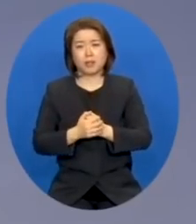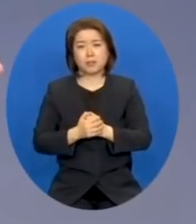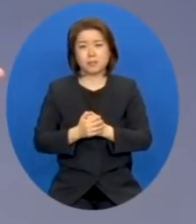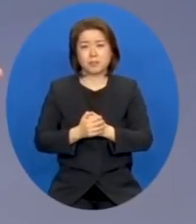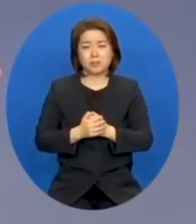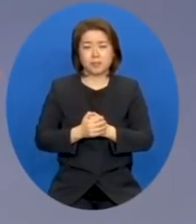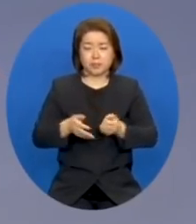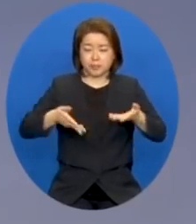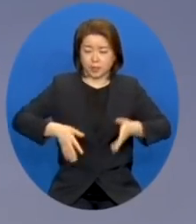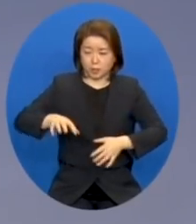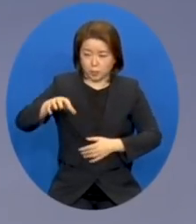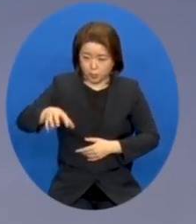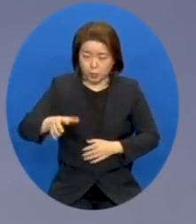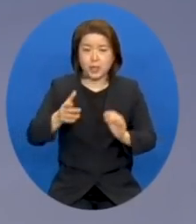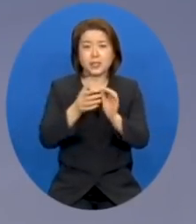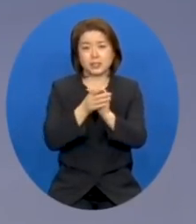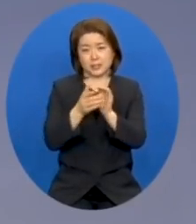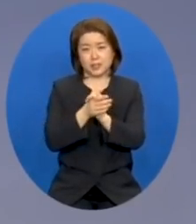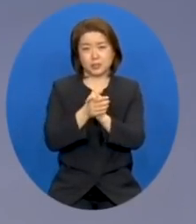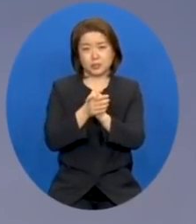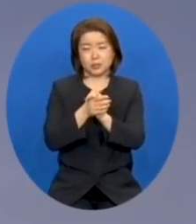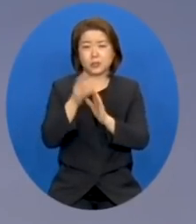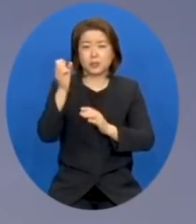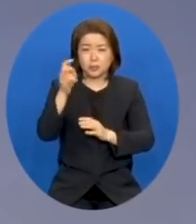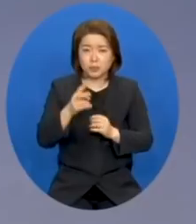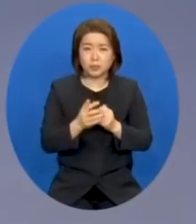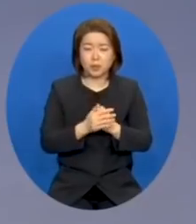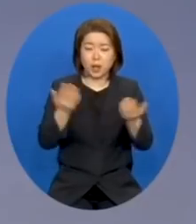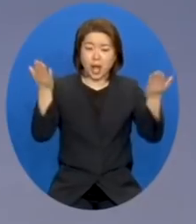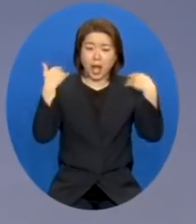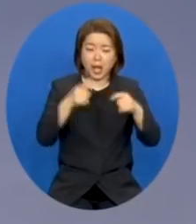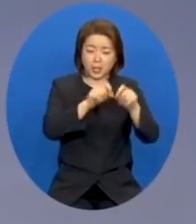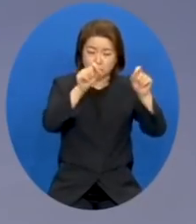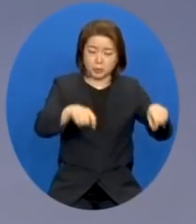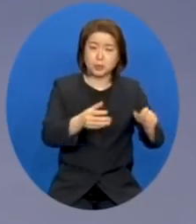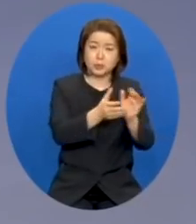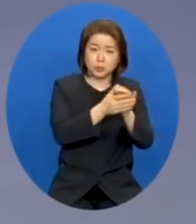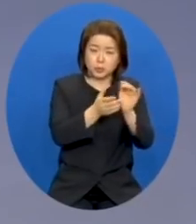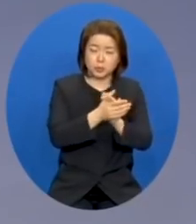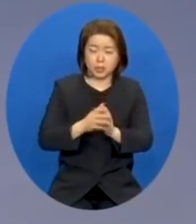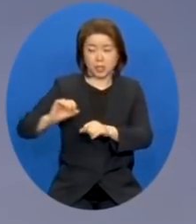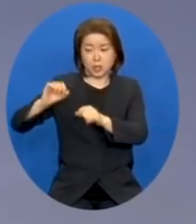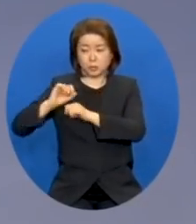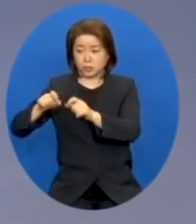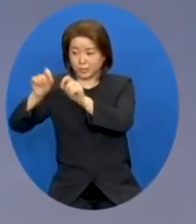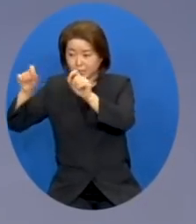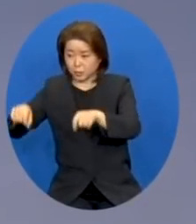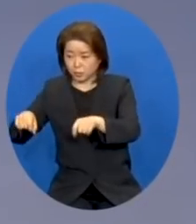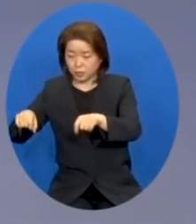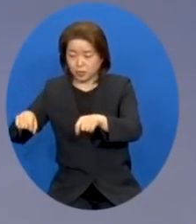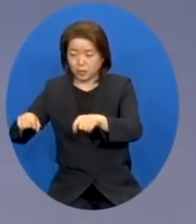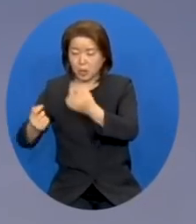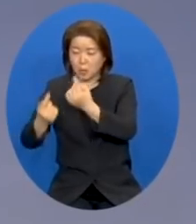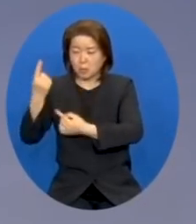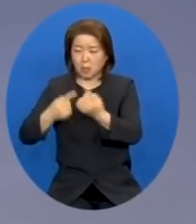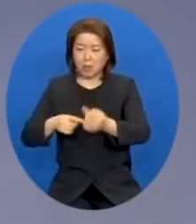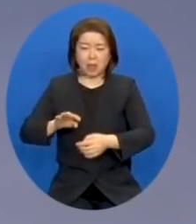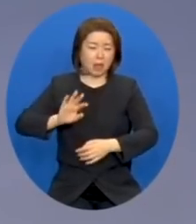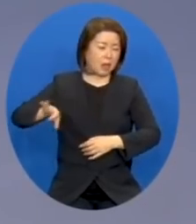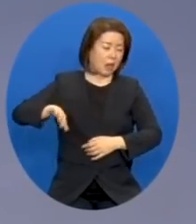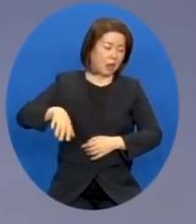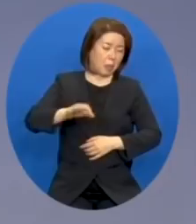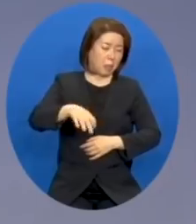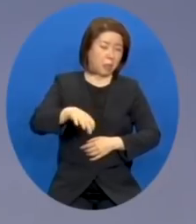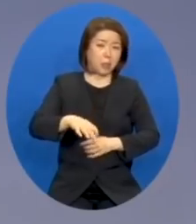고향 친구들 또는 학교 동창들 군대 동기들 만 못하다 그런 말